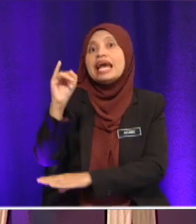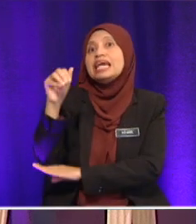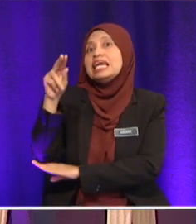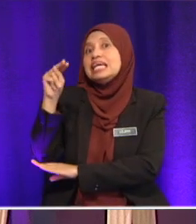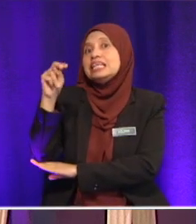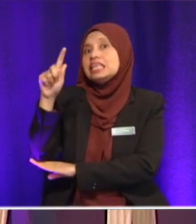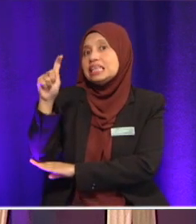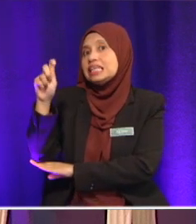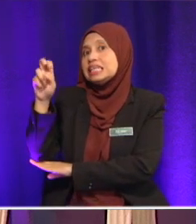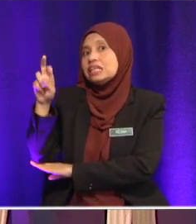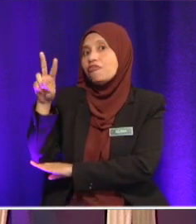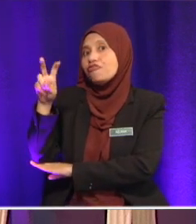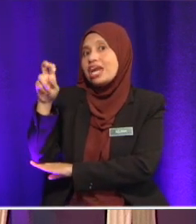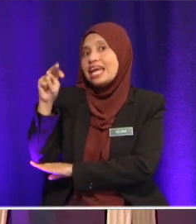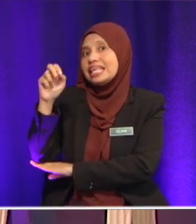mereka